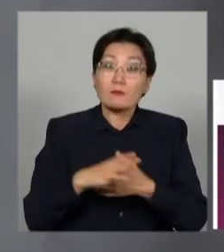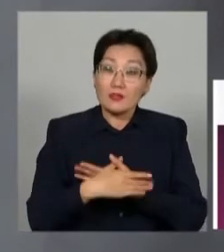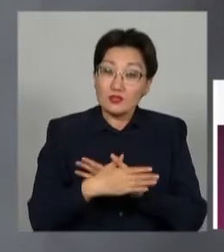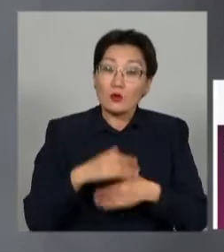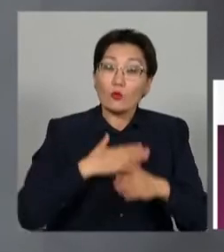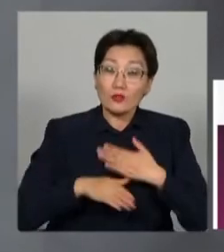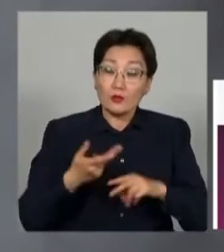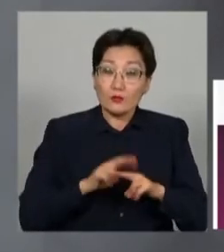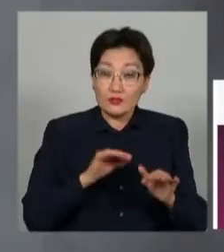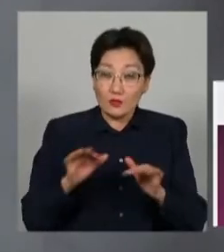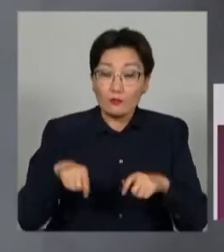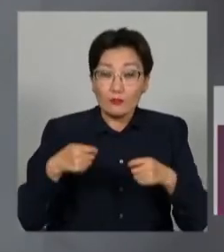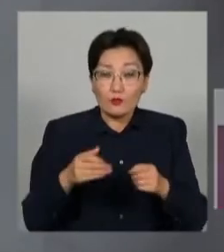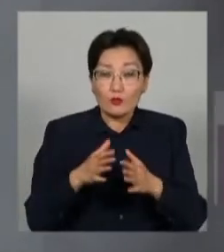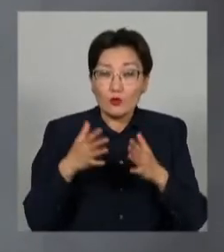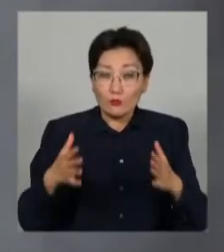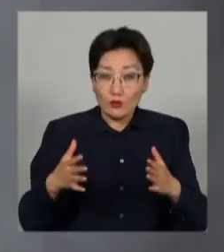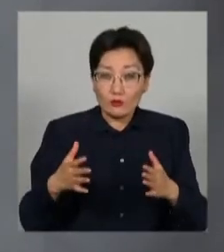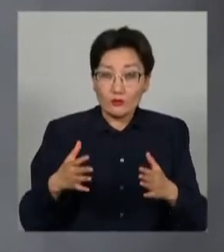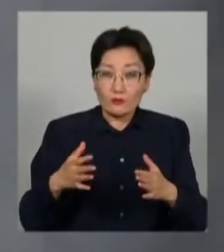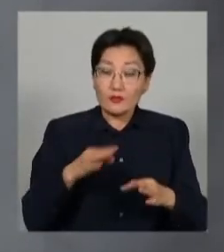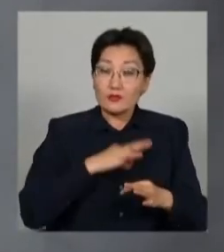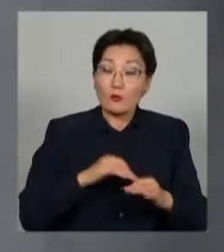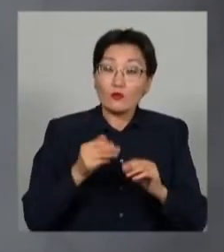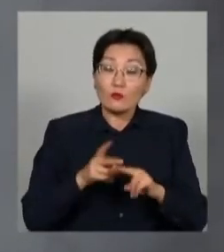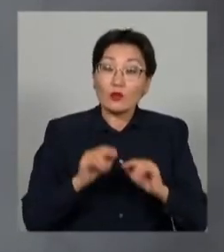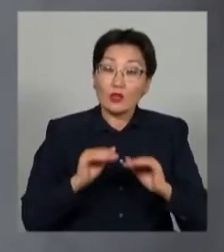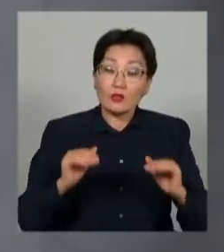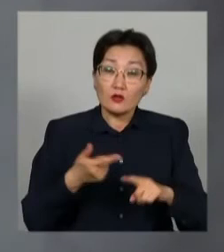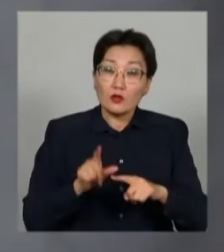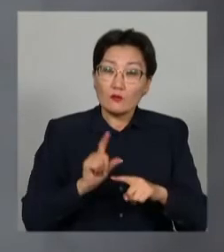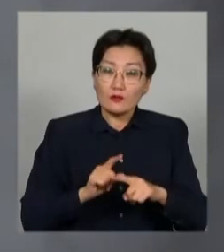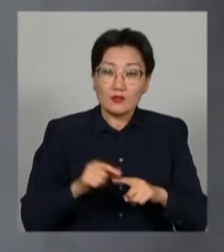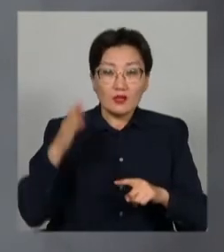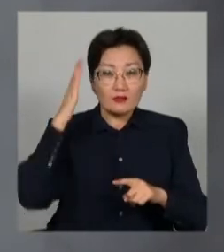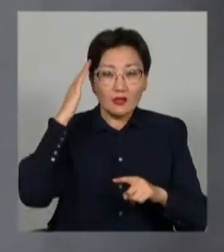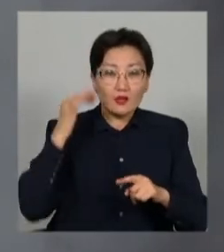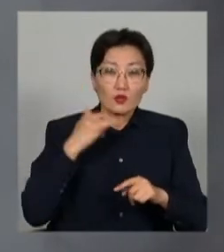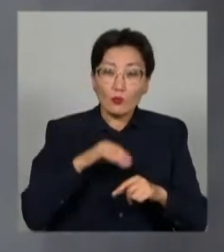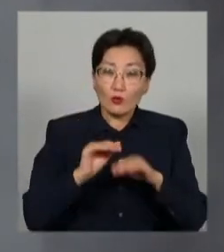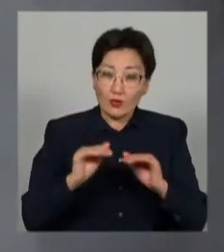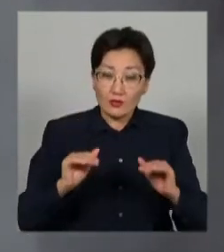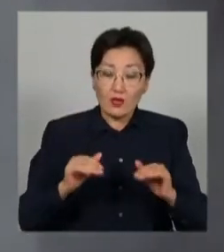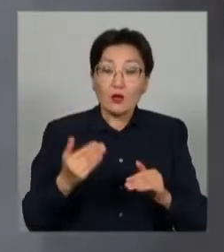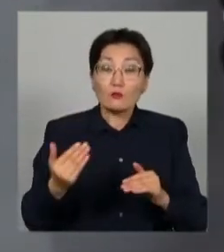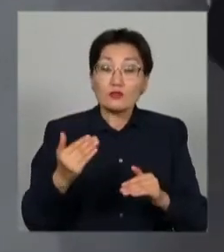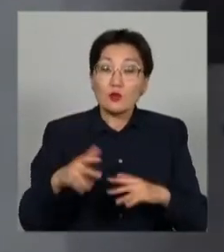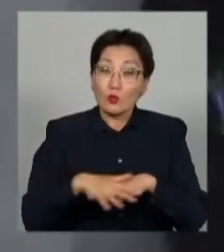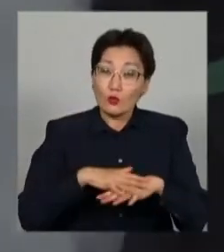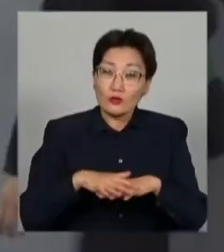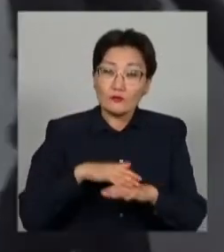бүгінгі шараның берері өте мол, өйткені бұл балалар өте талап мен таланты мол балалар ғой. Біз оларды